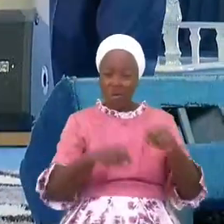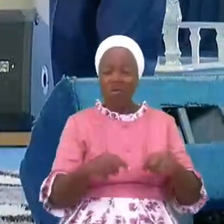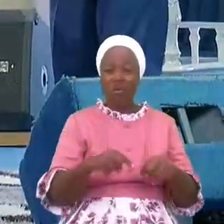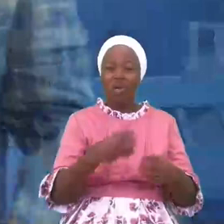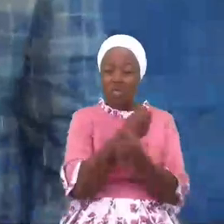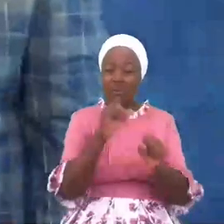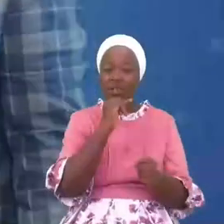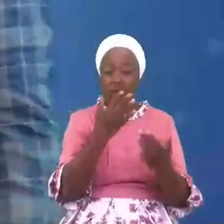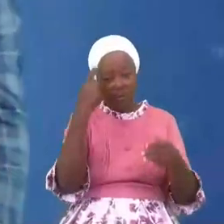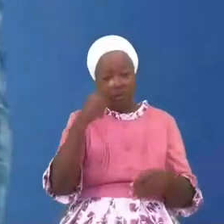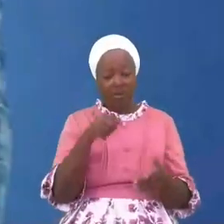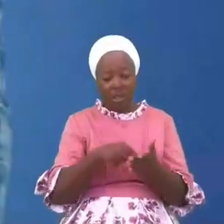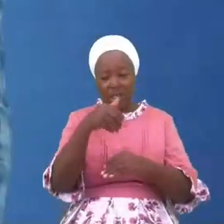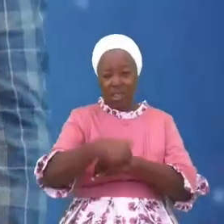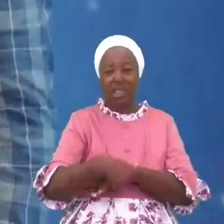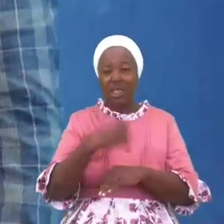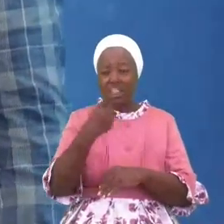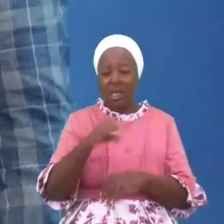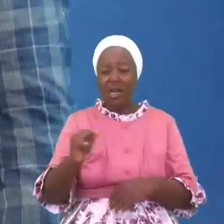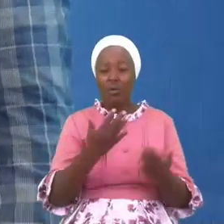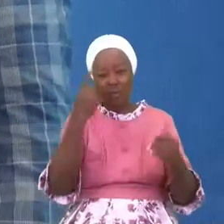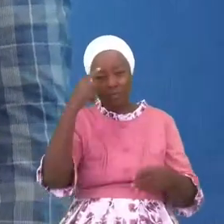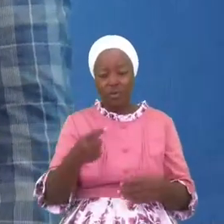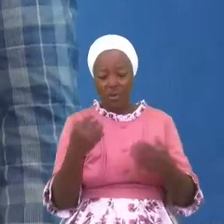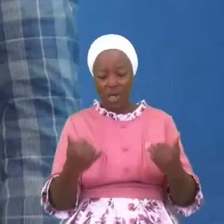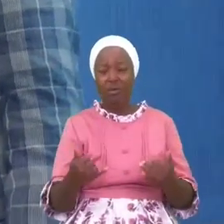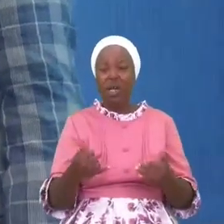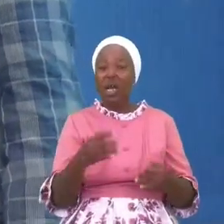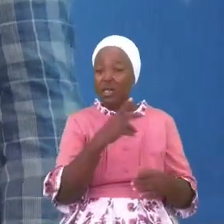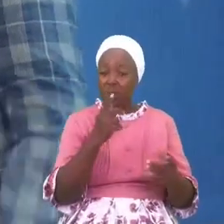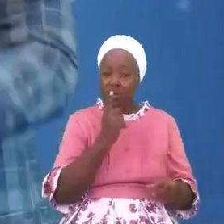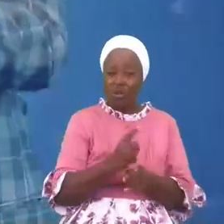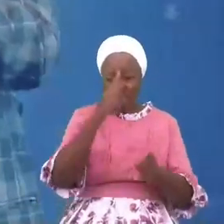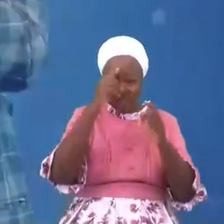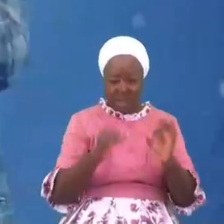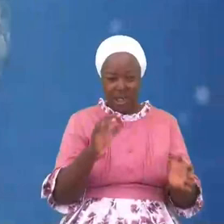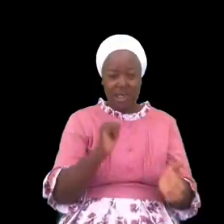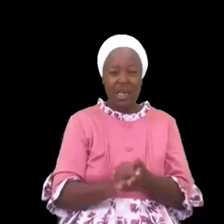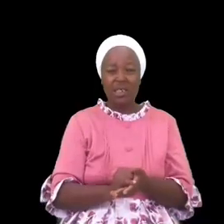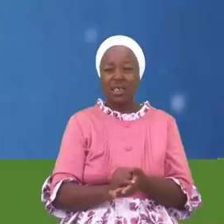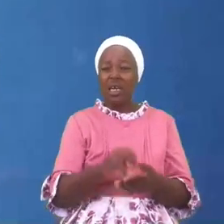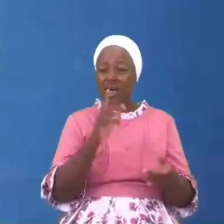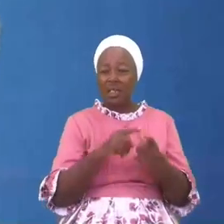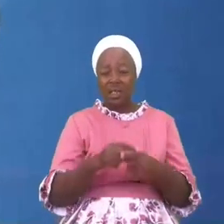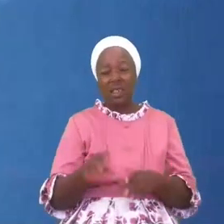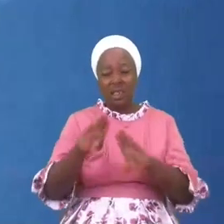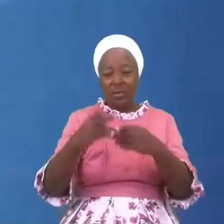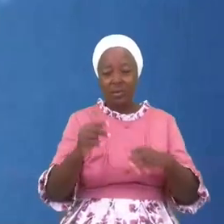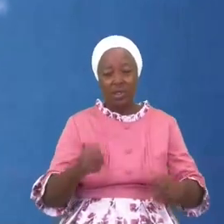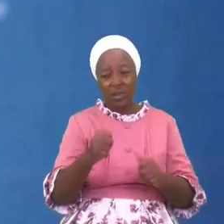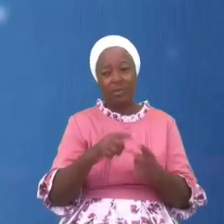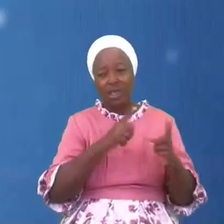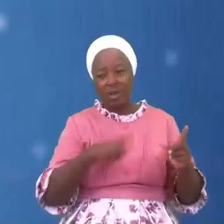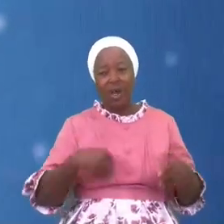lève-toi, lève-toi. Et nous allons prier ensemble maintenant. Et nous allons sceller ta réponse. Et nous allons